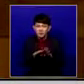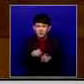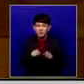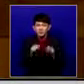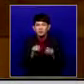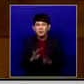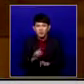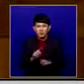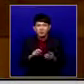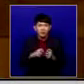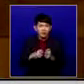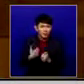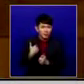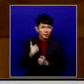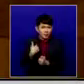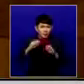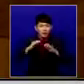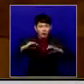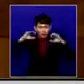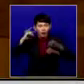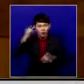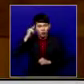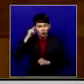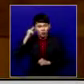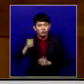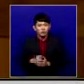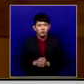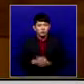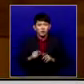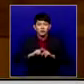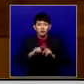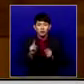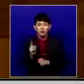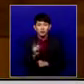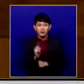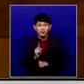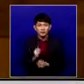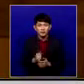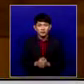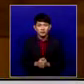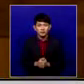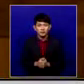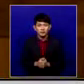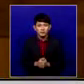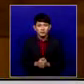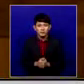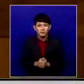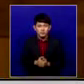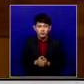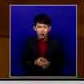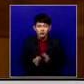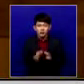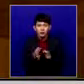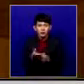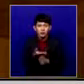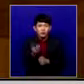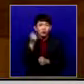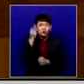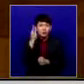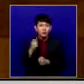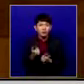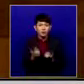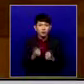ไรขึ้นรัฐบาลรู้ดีนะไม่ใช่ไม่รู้แต่ว่าท่านนายกก็เข้าใจว่าตรงนี้ในระยะ